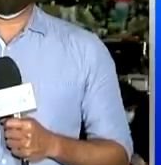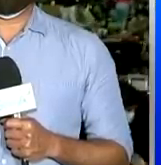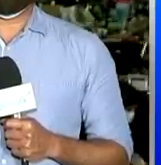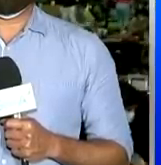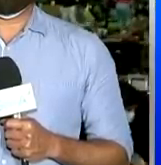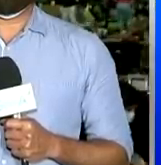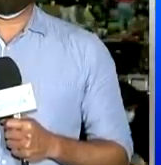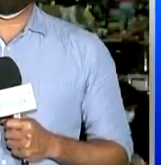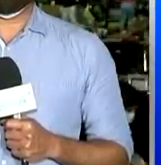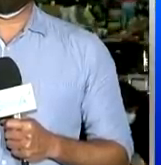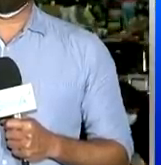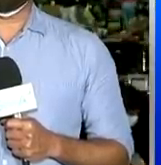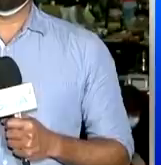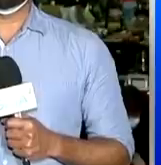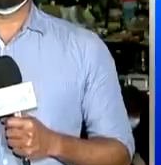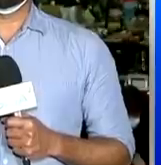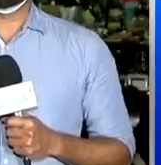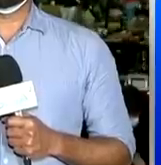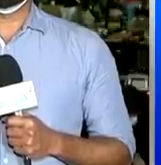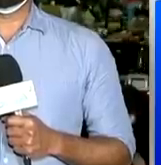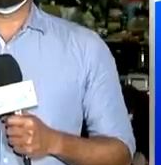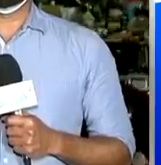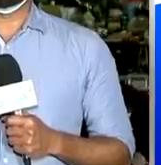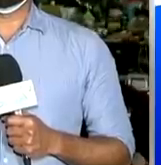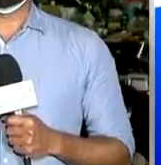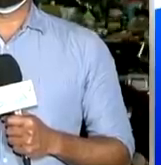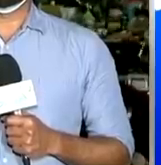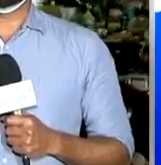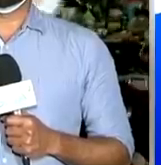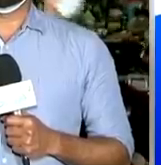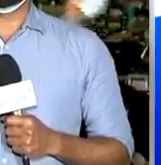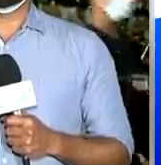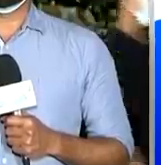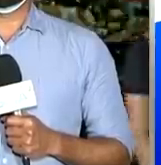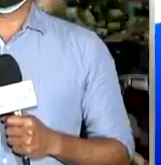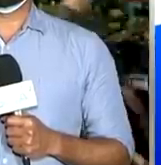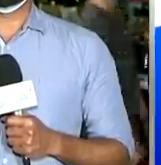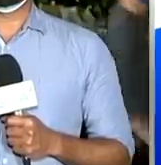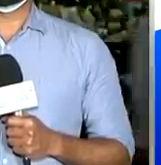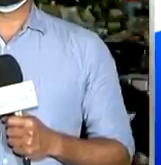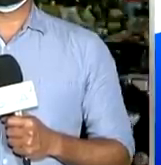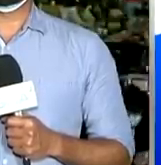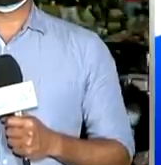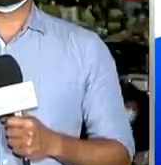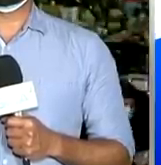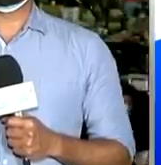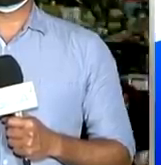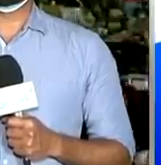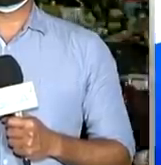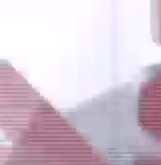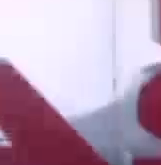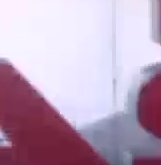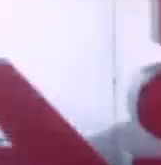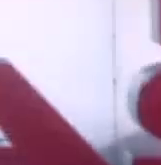Sandra Aguinaldo. Tututukan naman ni Mark Salazar ang sitwasyon sa Pantalan sa Maynila.